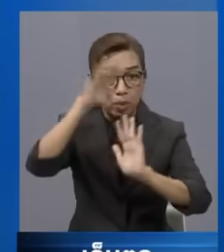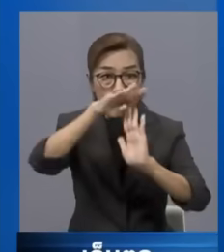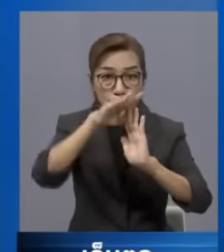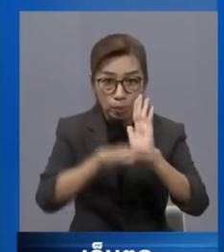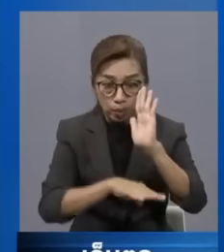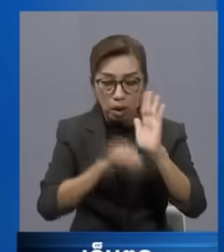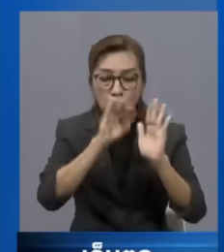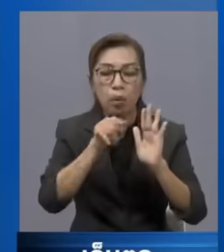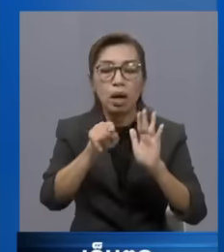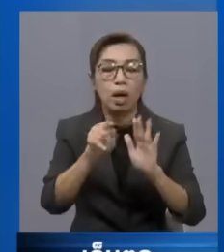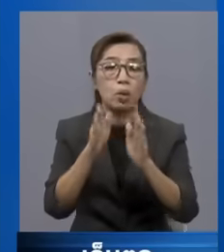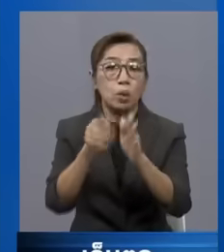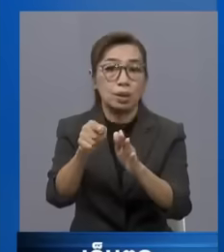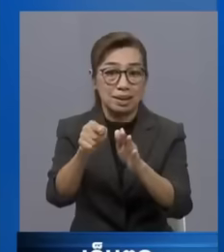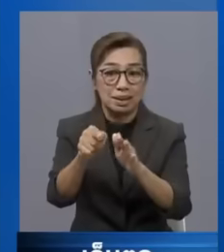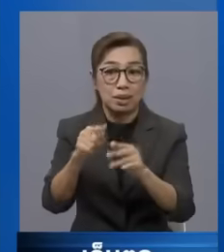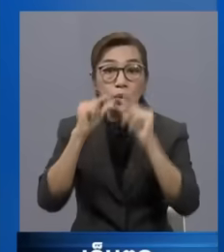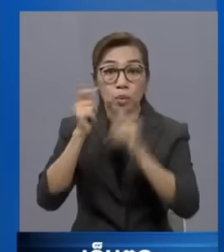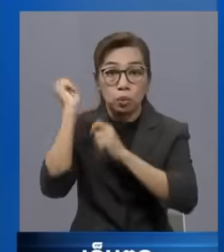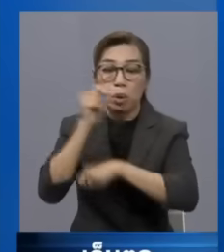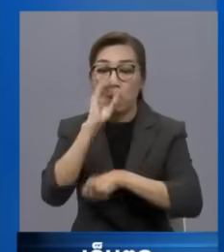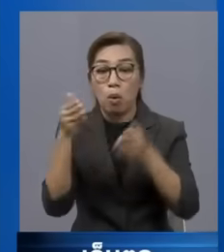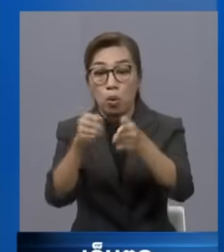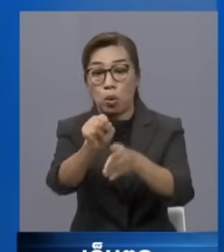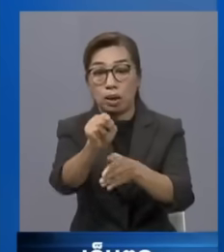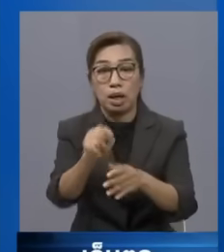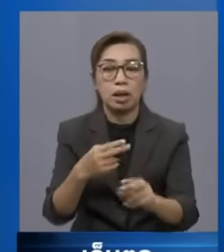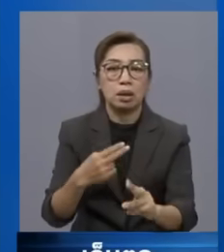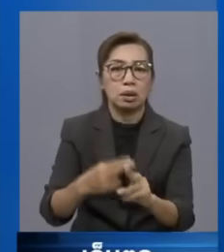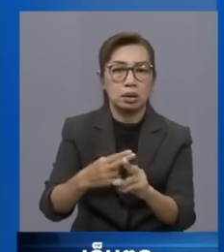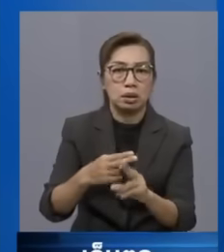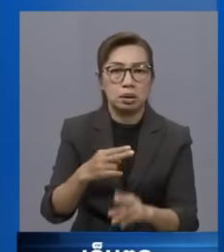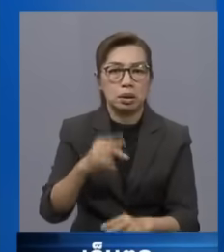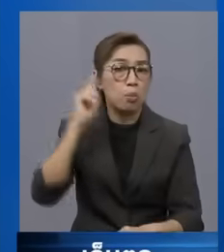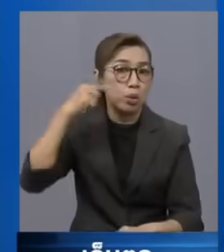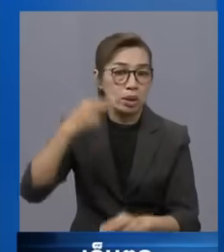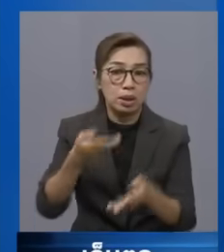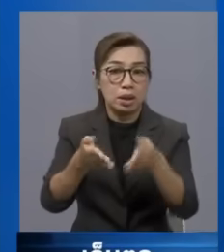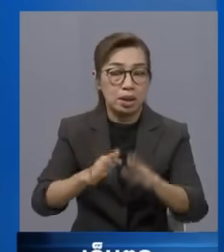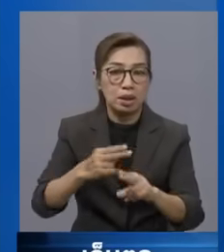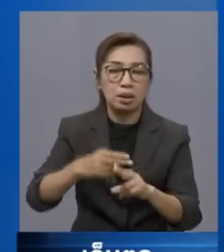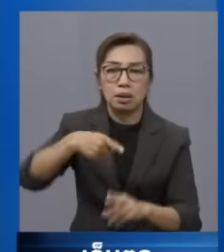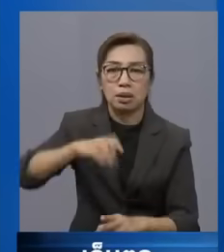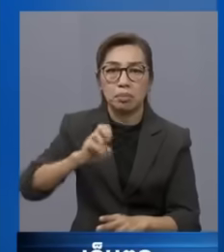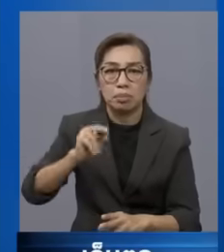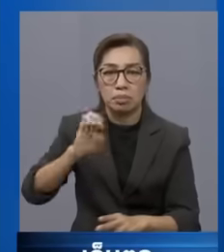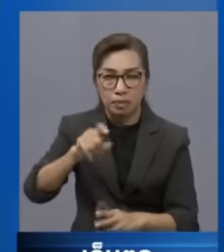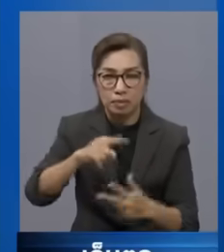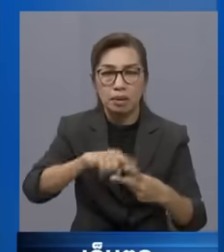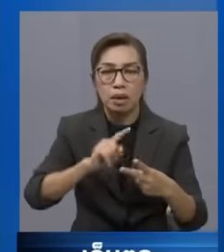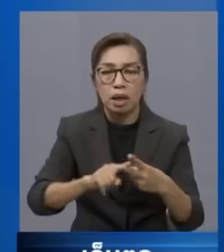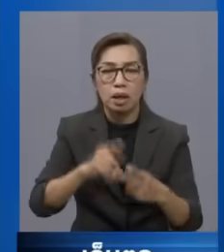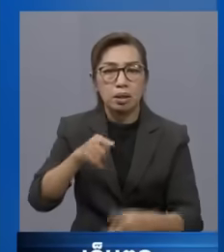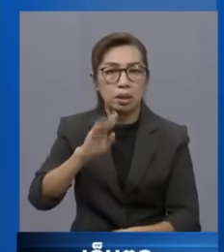อย่างที่ว่าว่าบุคคลตามที่คุณชูวิทย์กมลวิศิษฐ์เก่าอ้างคือนายนางพินิจคำยศและนายพีระพงษ์